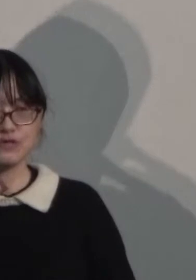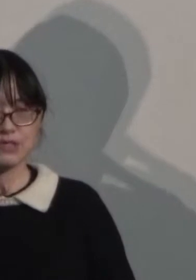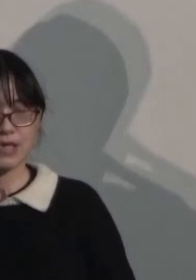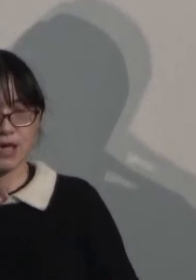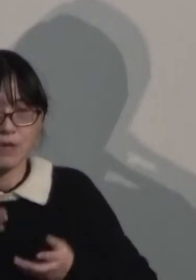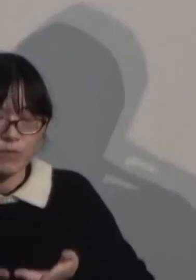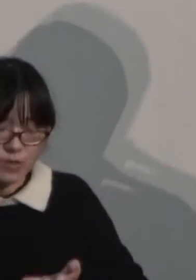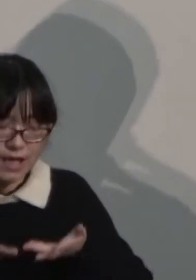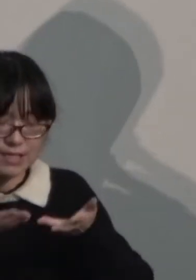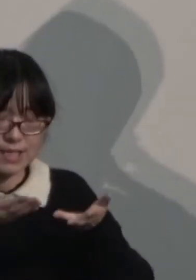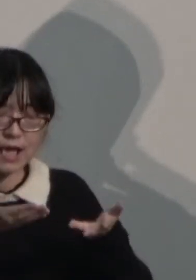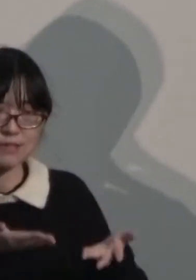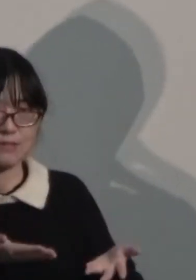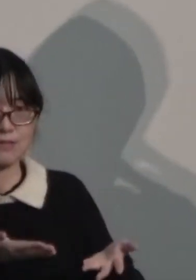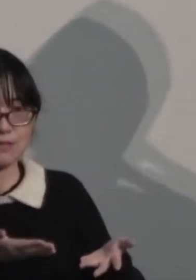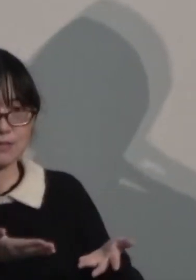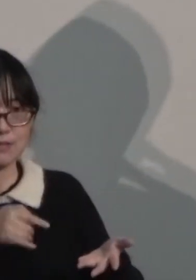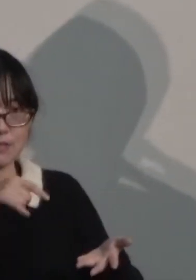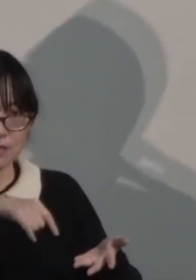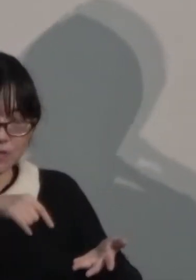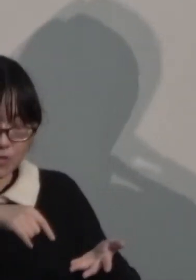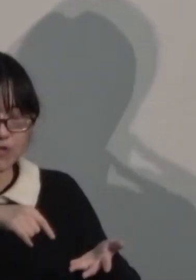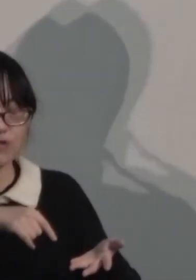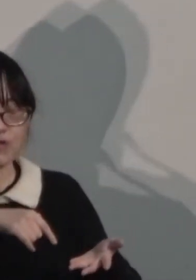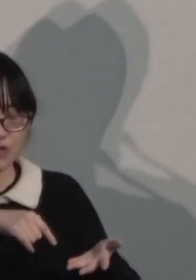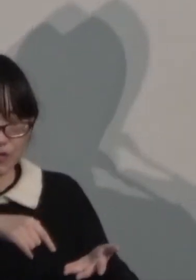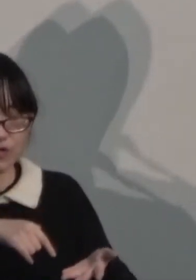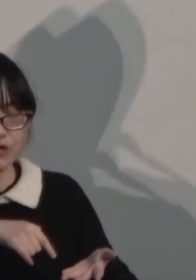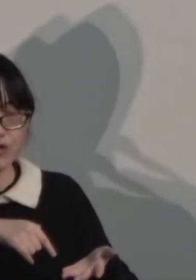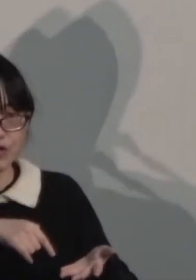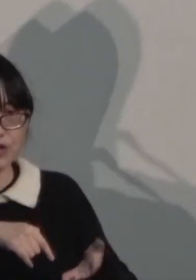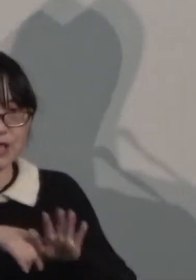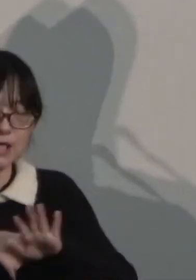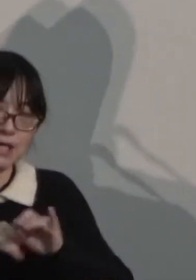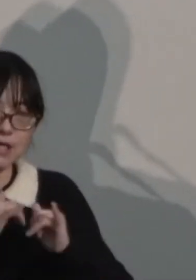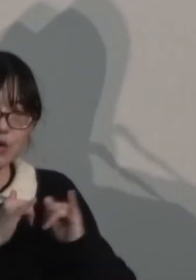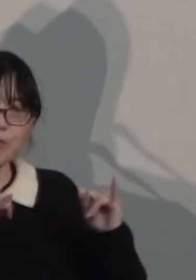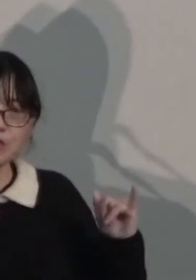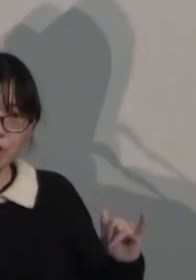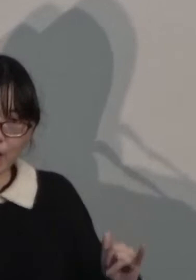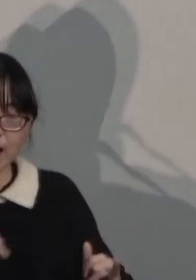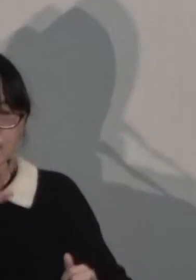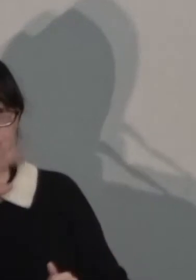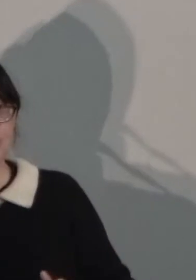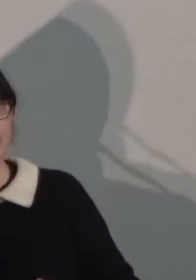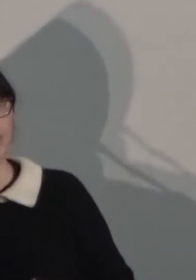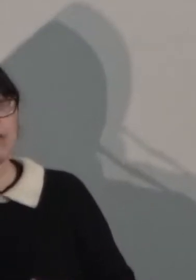そ本当にサンタクロースと呼ぶべき人ではないかということです。